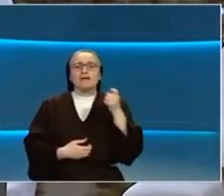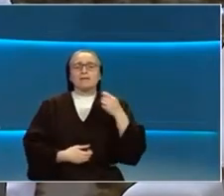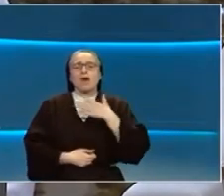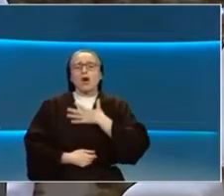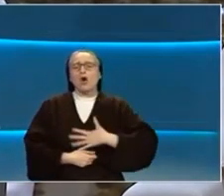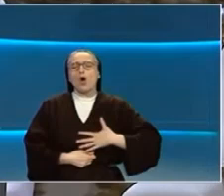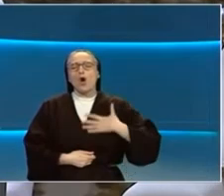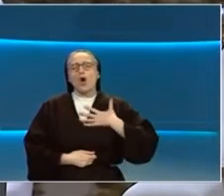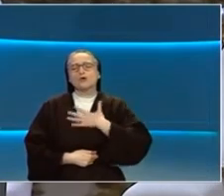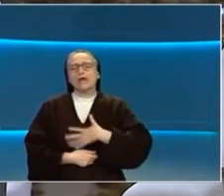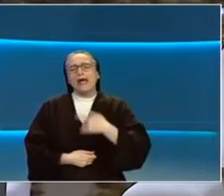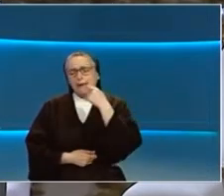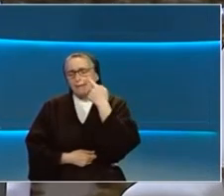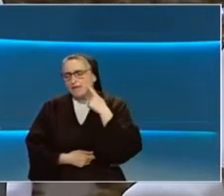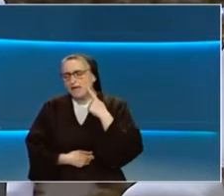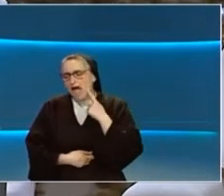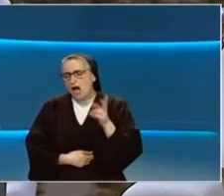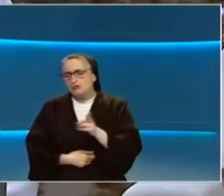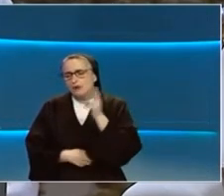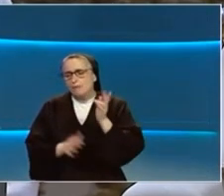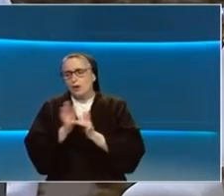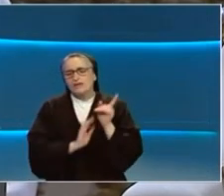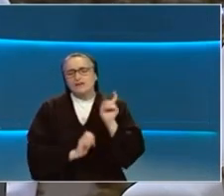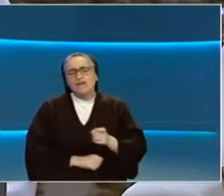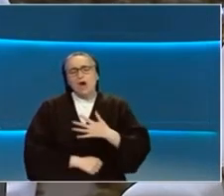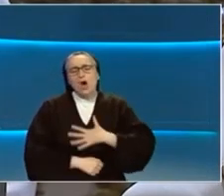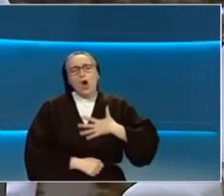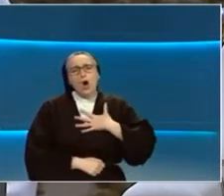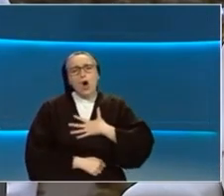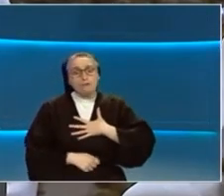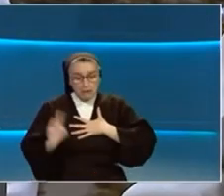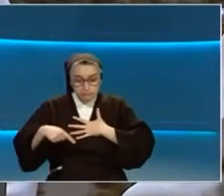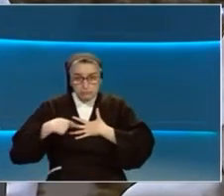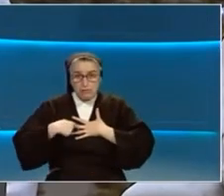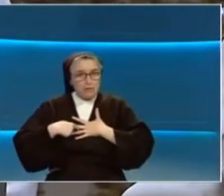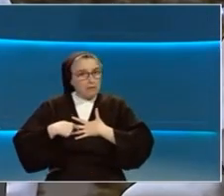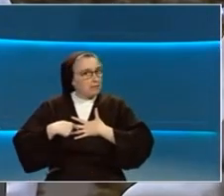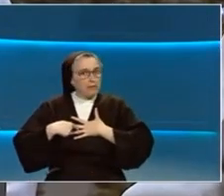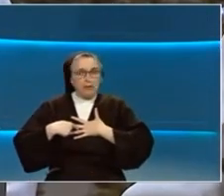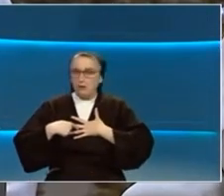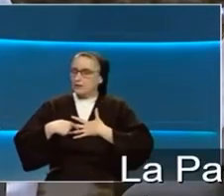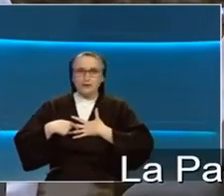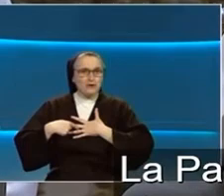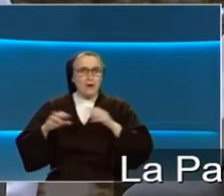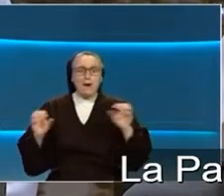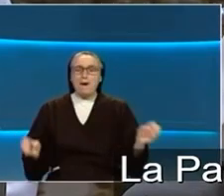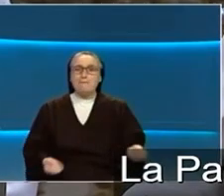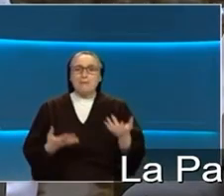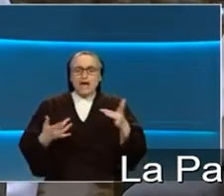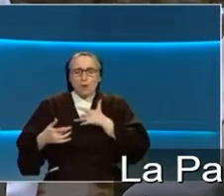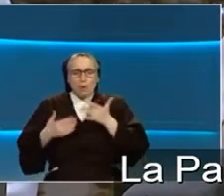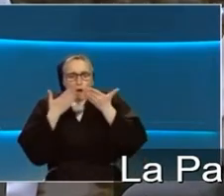예수님의 죽음을 애도하는 사람들을 다정히 위로하기 위한 것이 아닙니다. 오히려